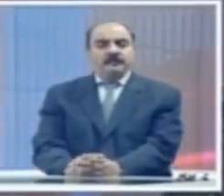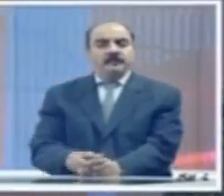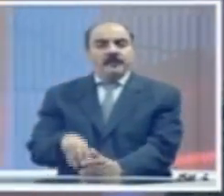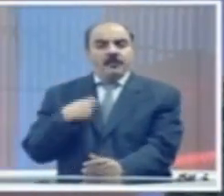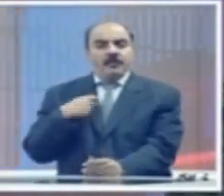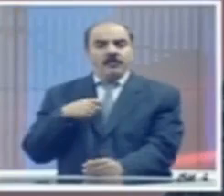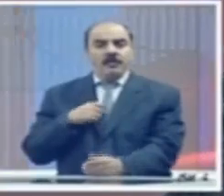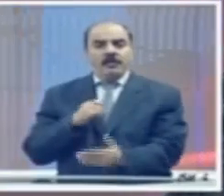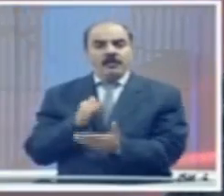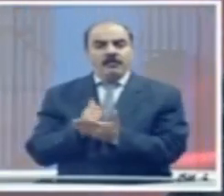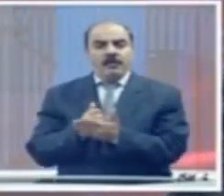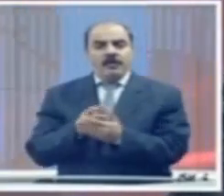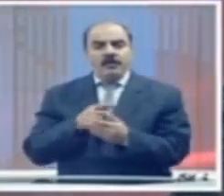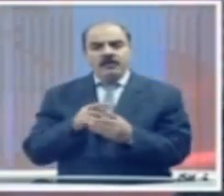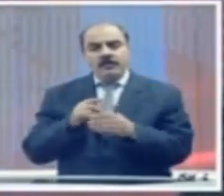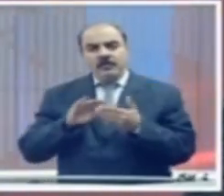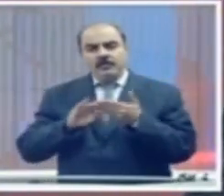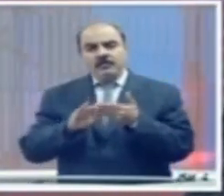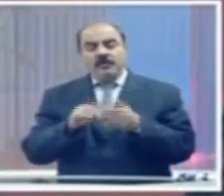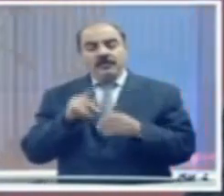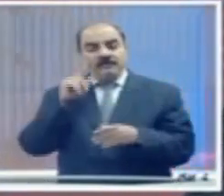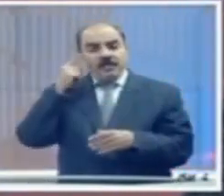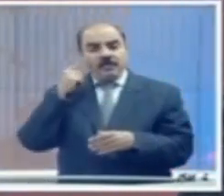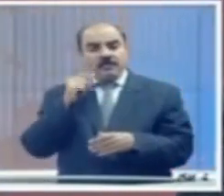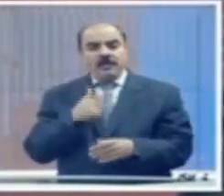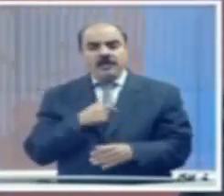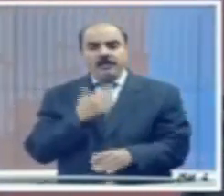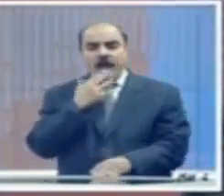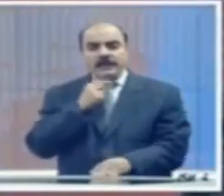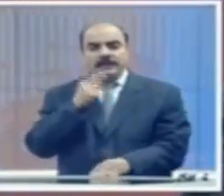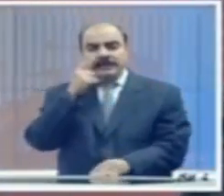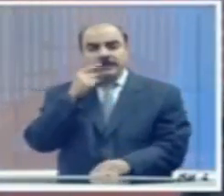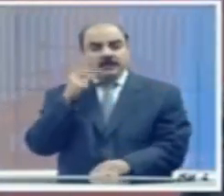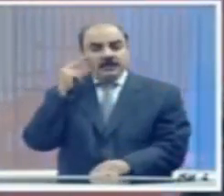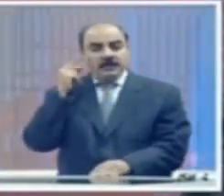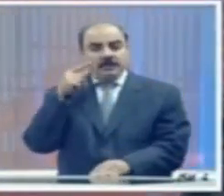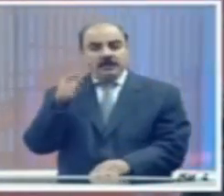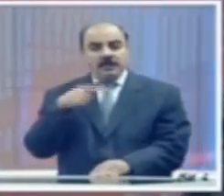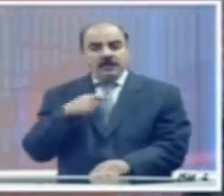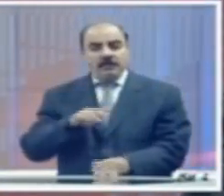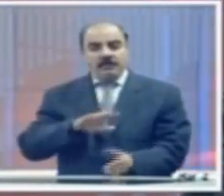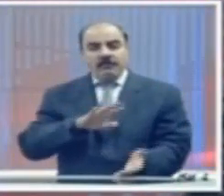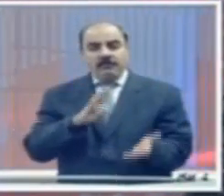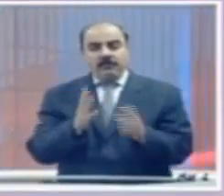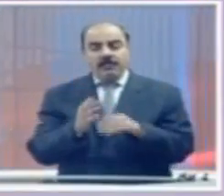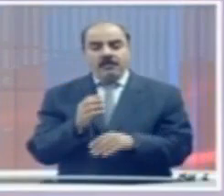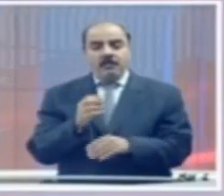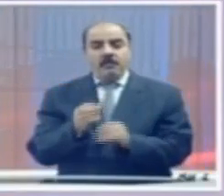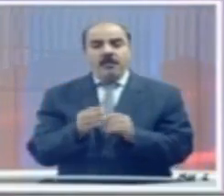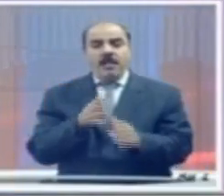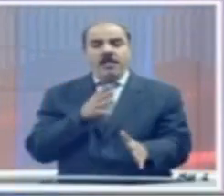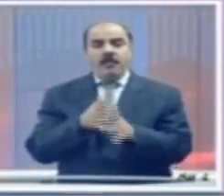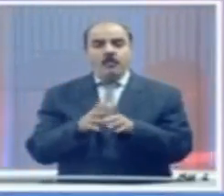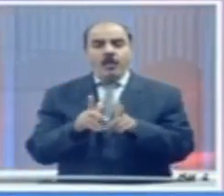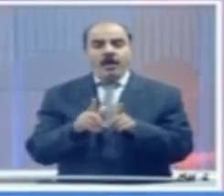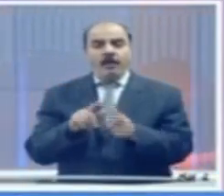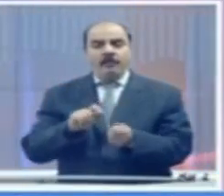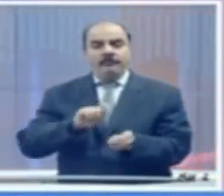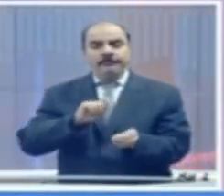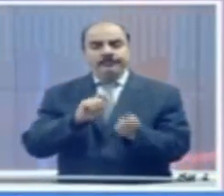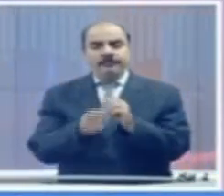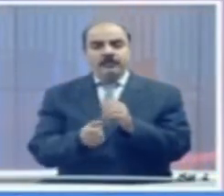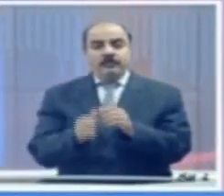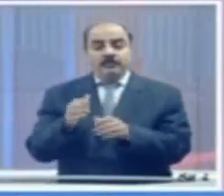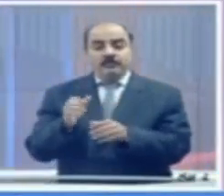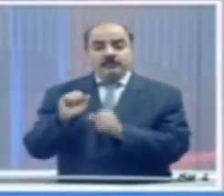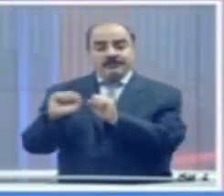أكد وزير الهيئة العامة للشؤون المدنية الفلسطينية حسين الشيخ أن إسرائيل حولت أكثر من 1 مليار دولار